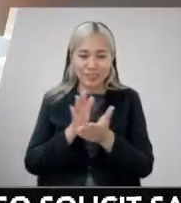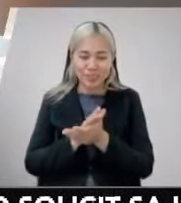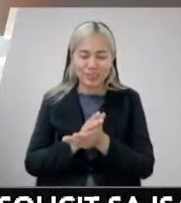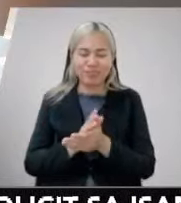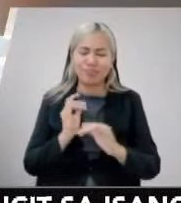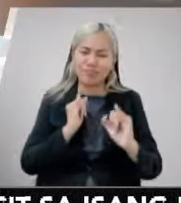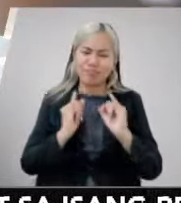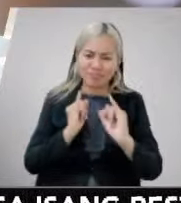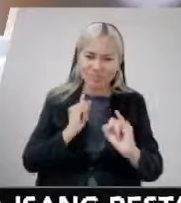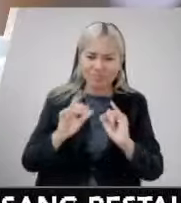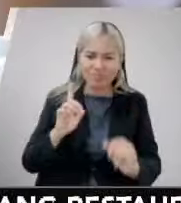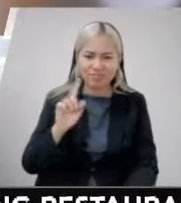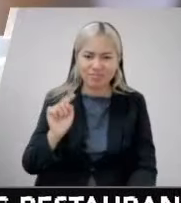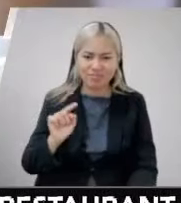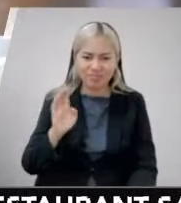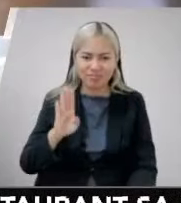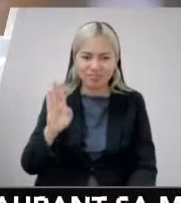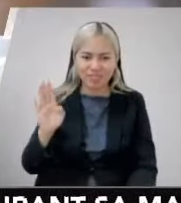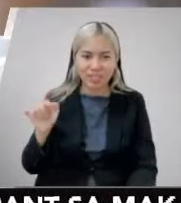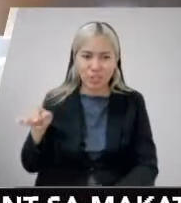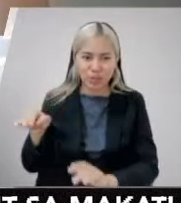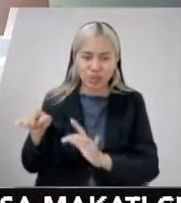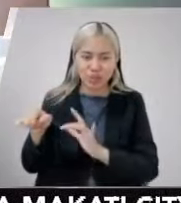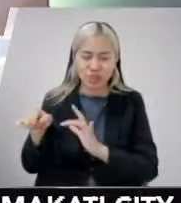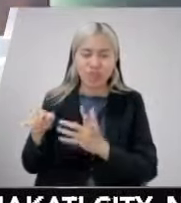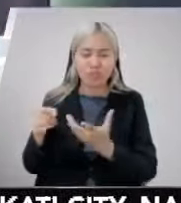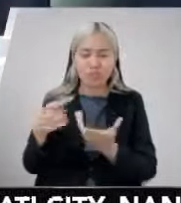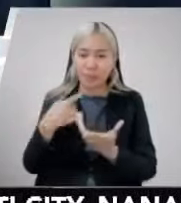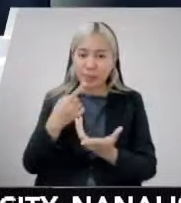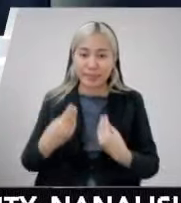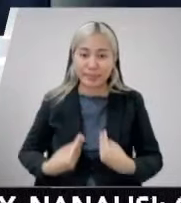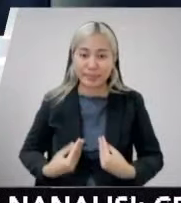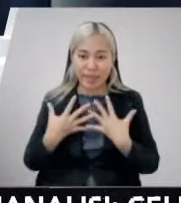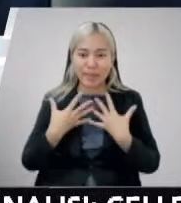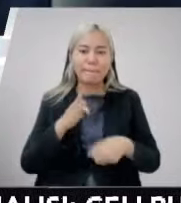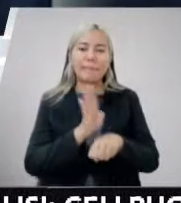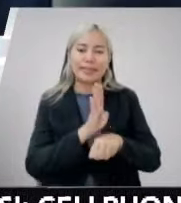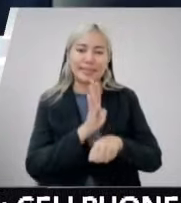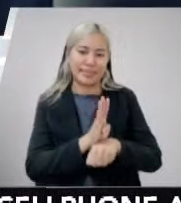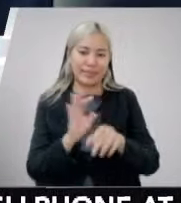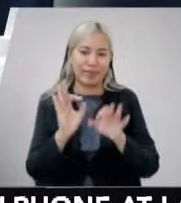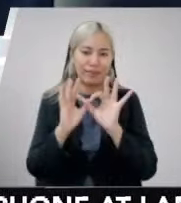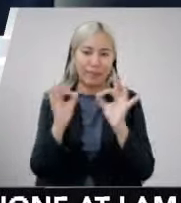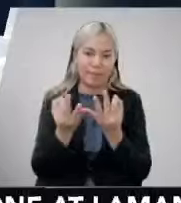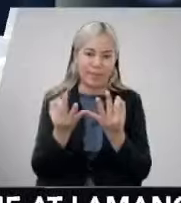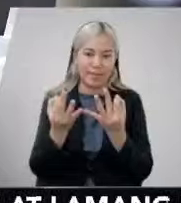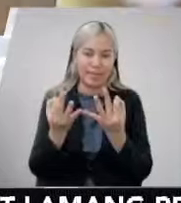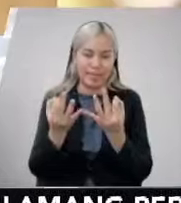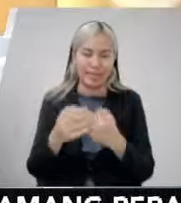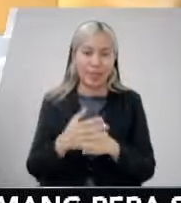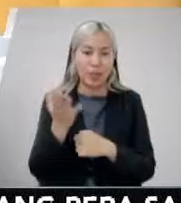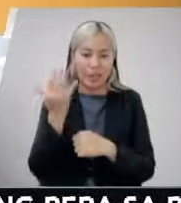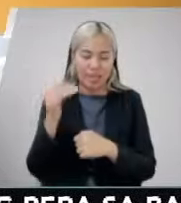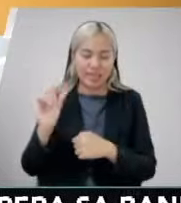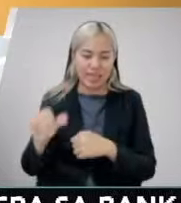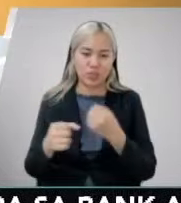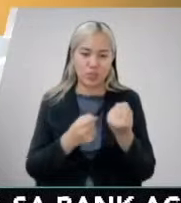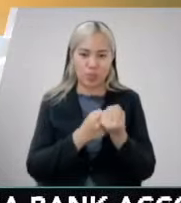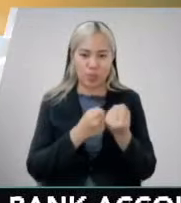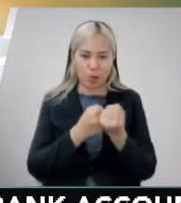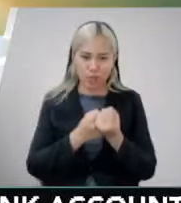Mike, inspired anya yan ng funeral business ng kanilang pamilya. Ito raw kasi ang sumuporta para makapagtapos siya sa